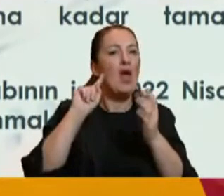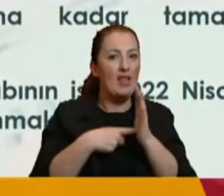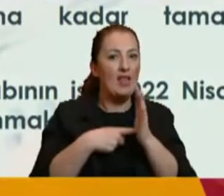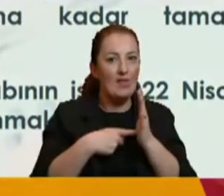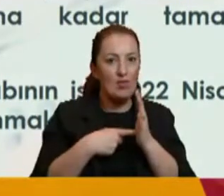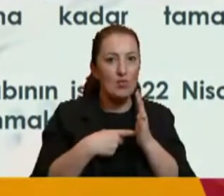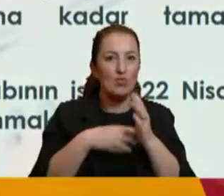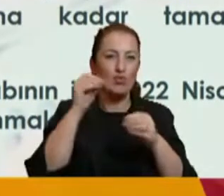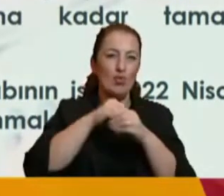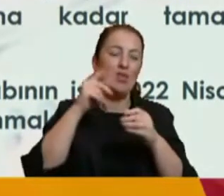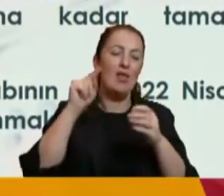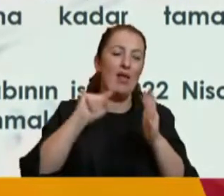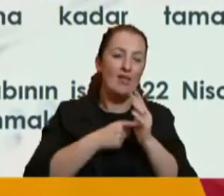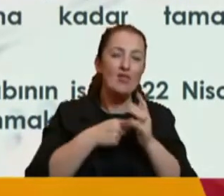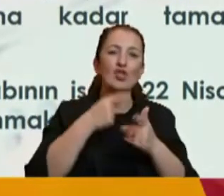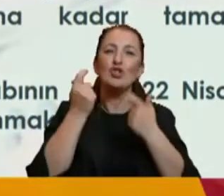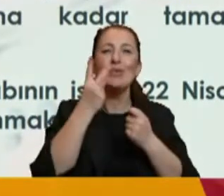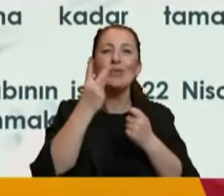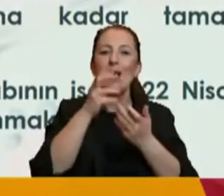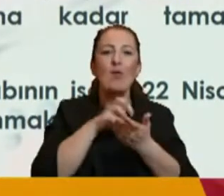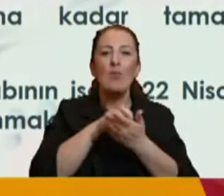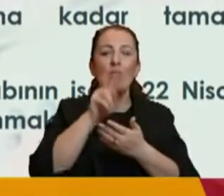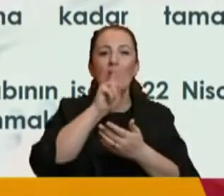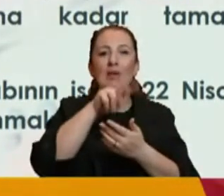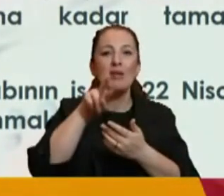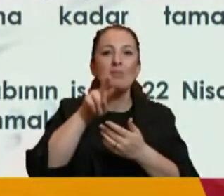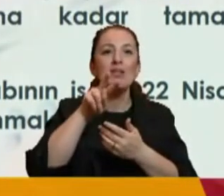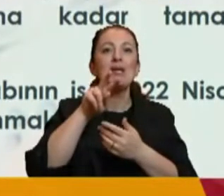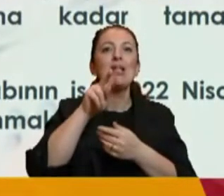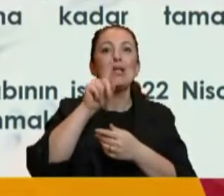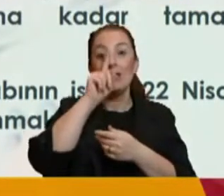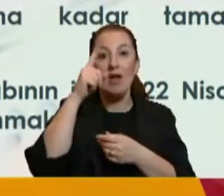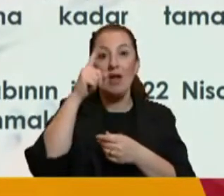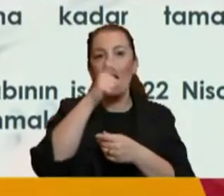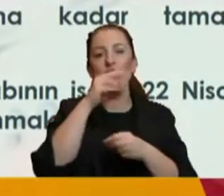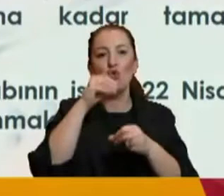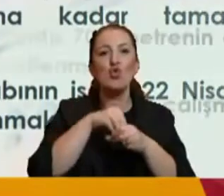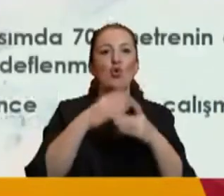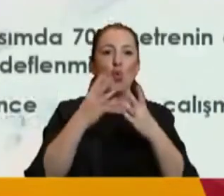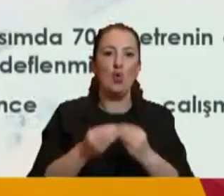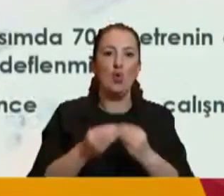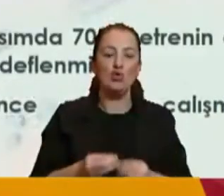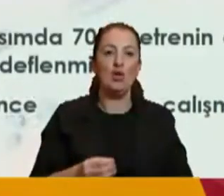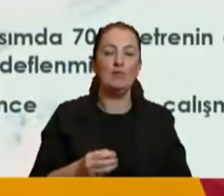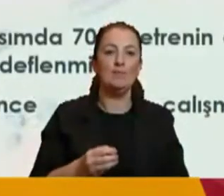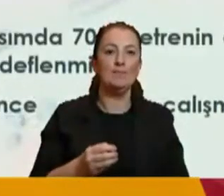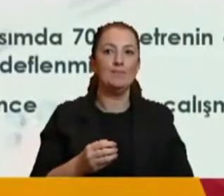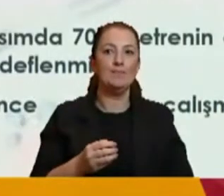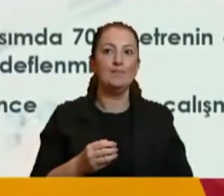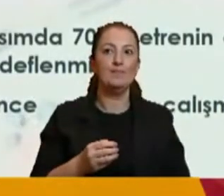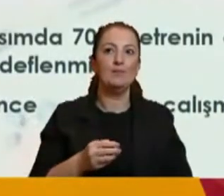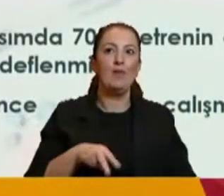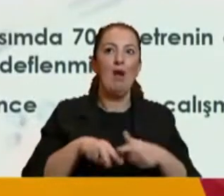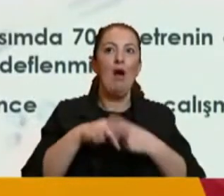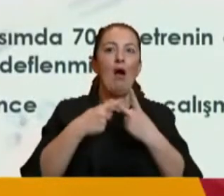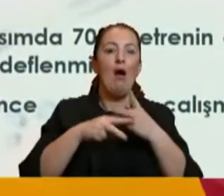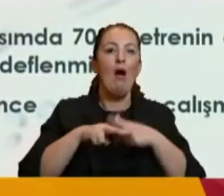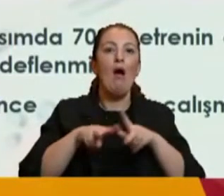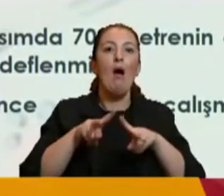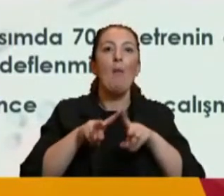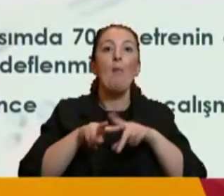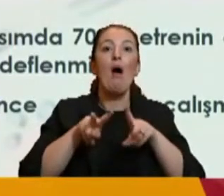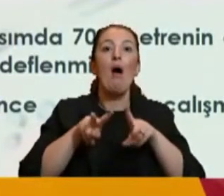çalışmaların ikinci etabı ise 2020 iki nisan ayında tamamlanacak bak ayamama Deresi